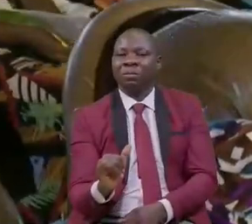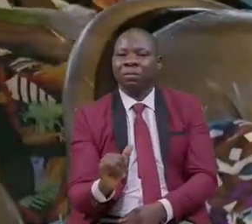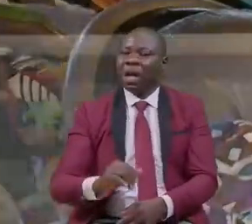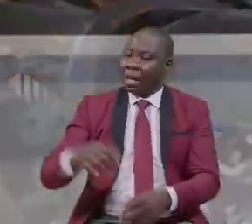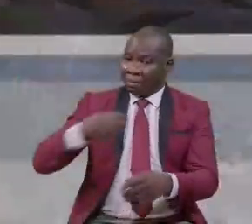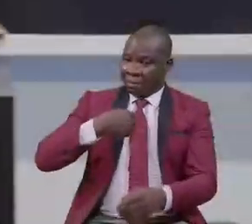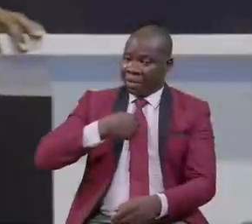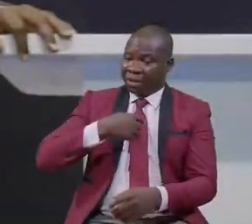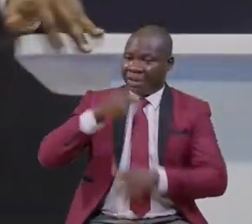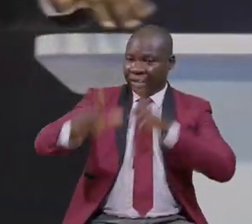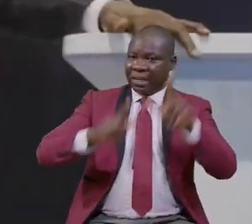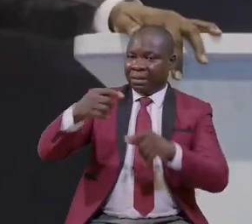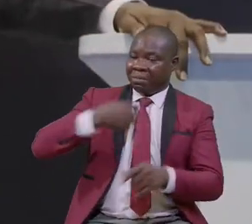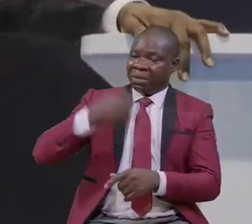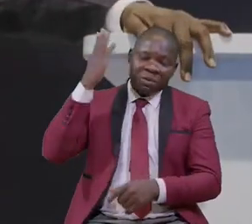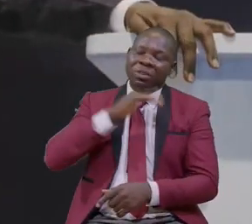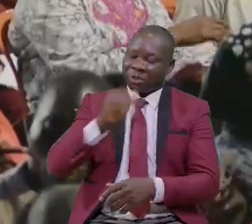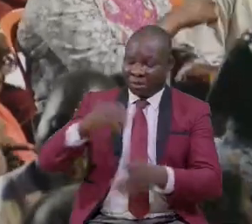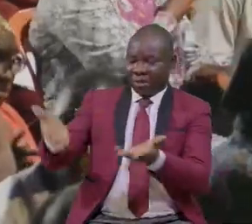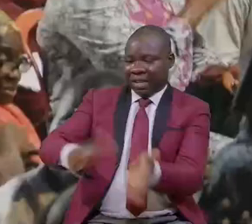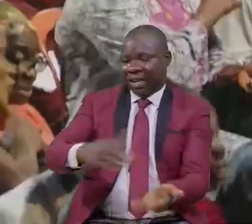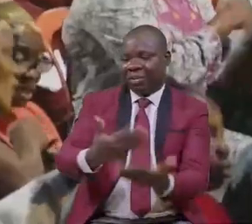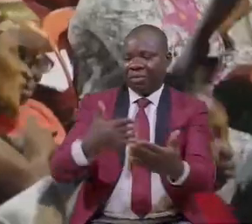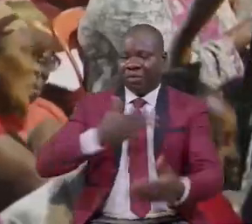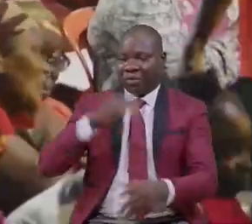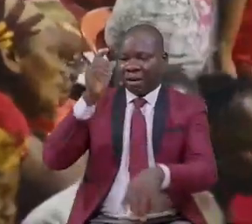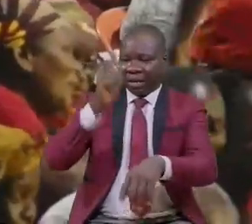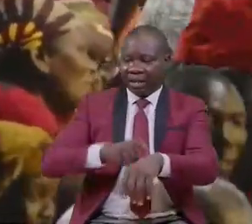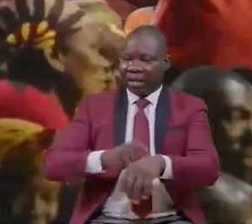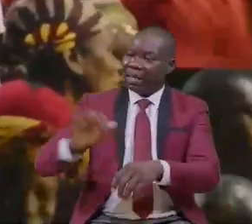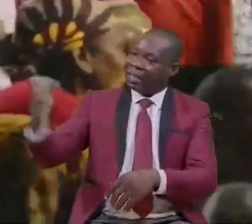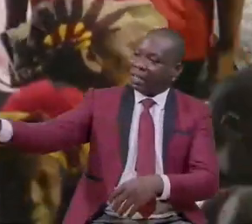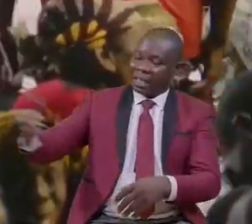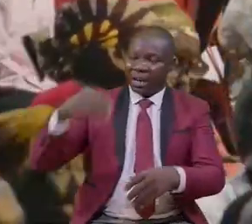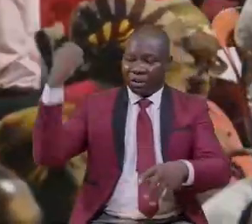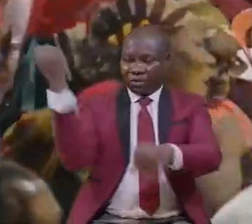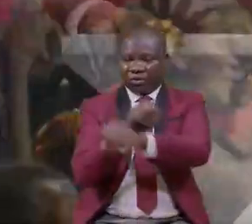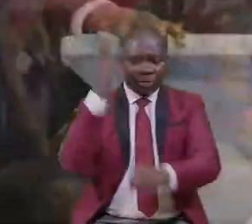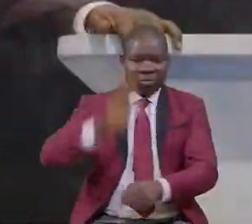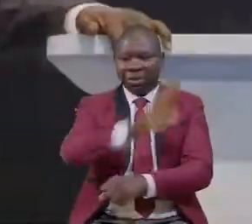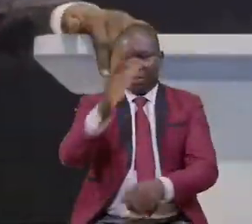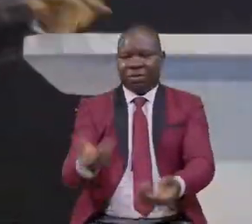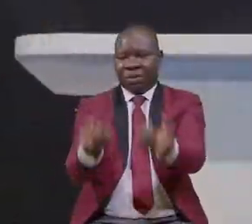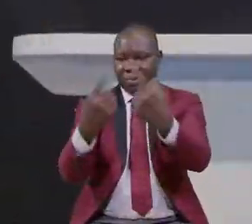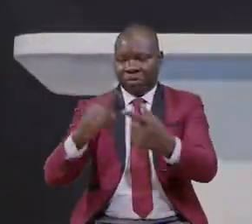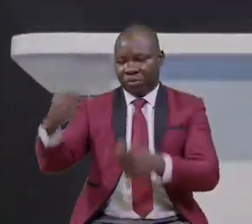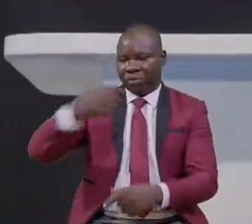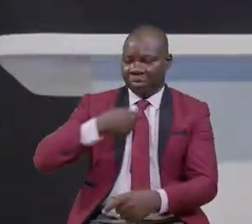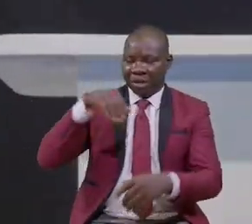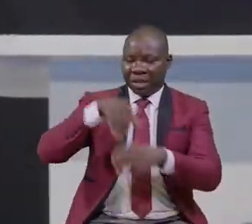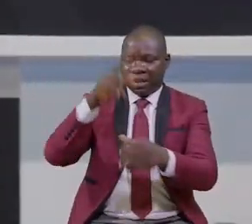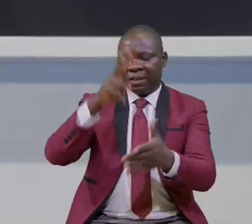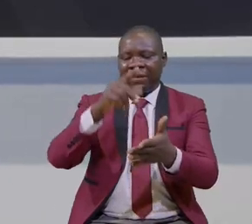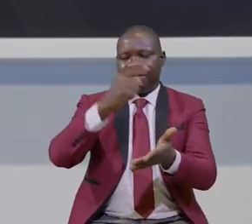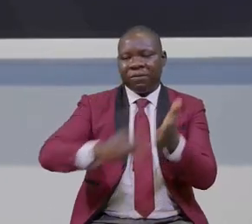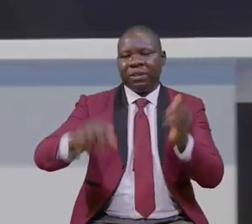Dis-lui ça à haute voix. La pierre ne va pas m'atteindre. La pierre ne va jamais t'atteindre. Verset 8